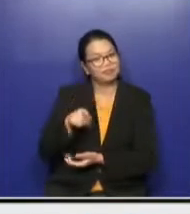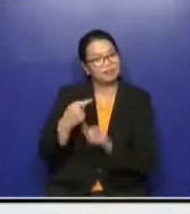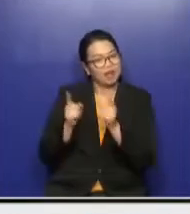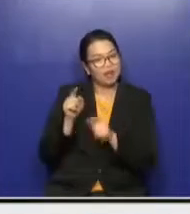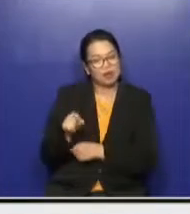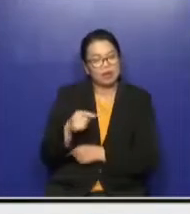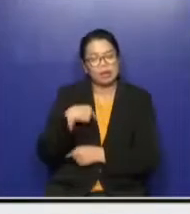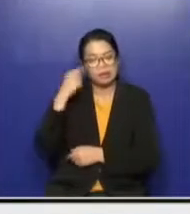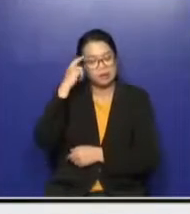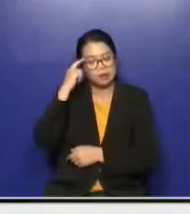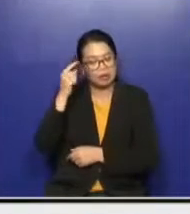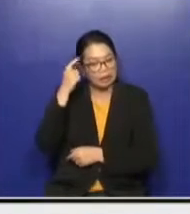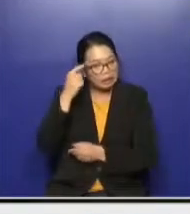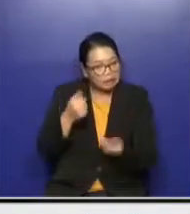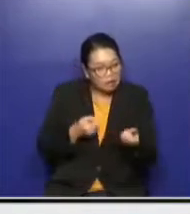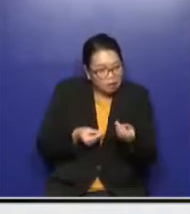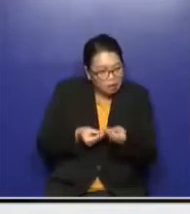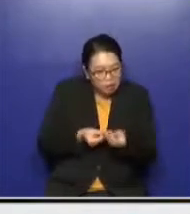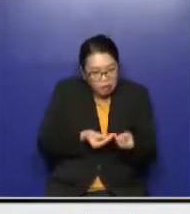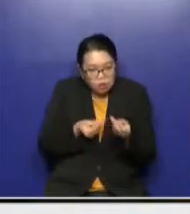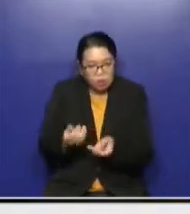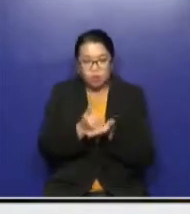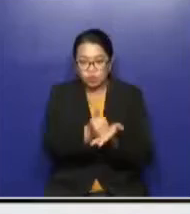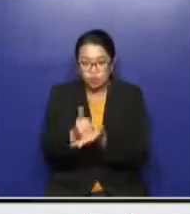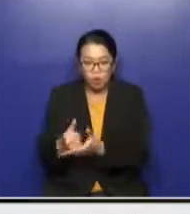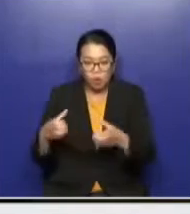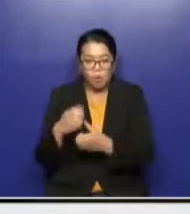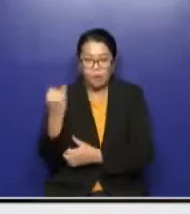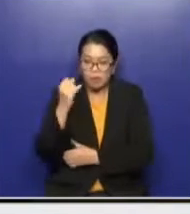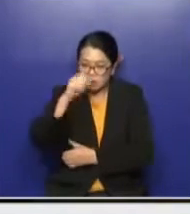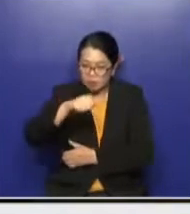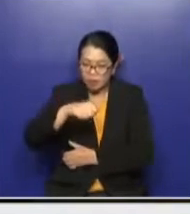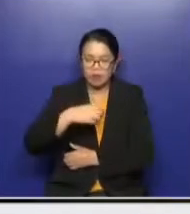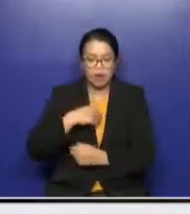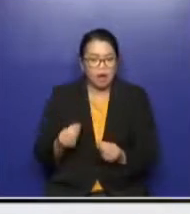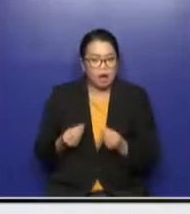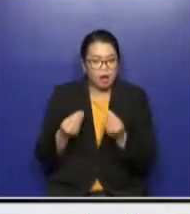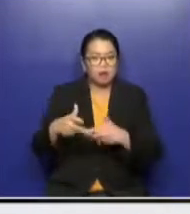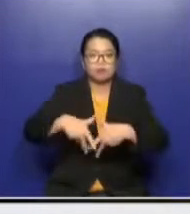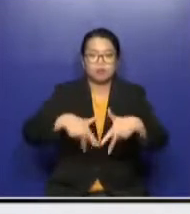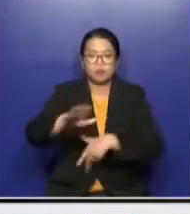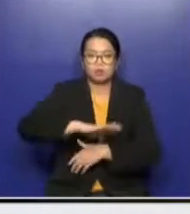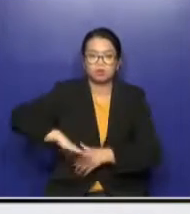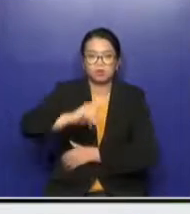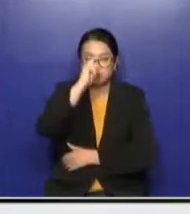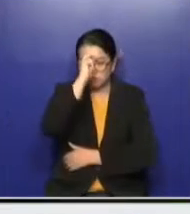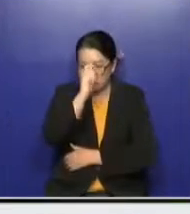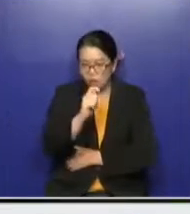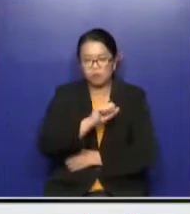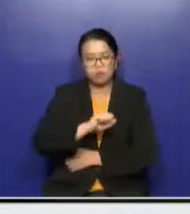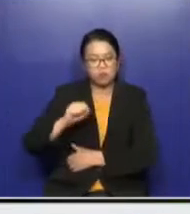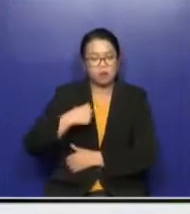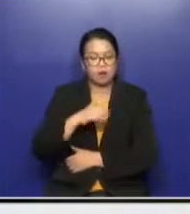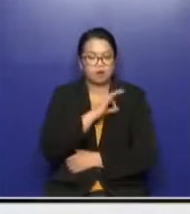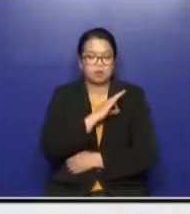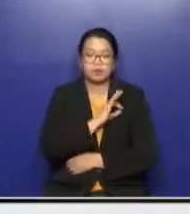เนี่ยฉันไม่เห็นด้วยเลยมันจะต้องทำให้พี่น้องประชาชนเนี่ยมีความศรัทธาในตัวของสม